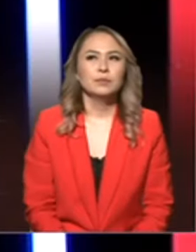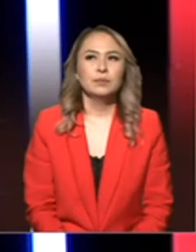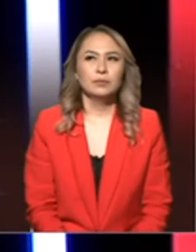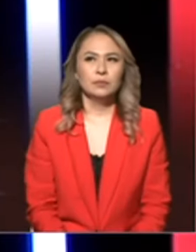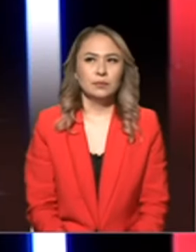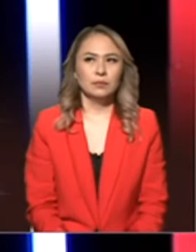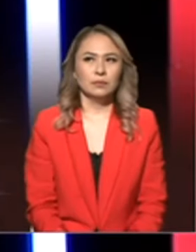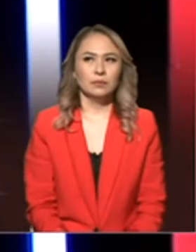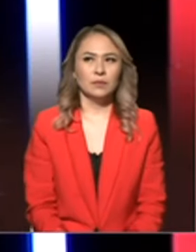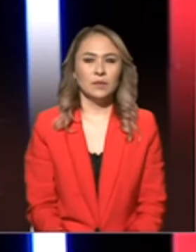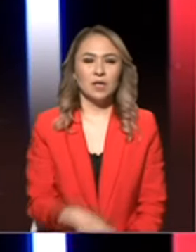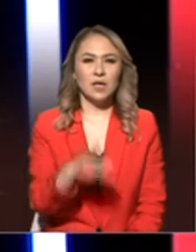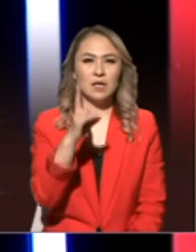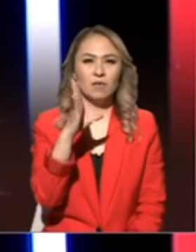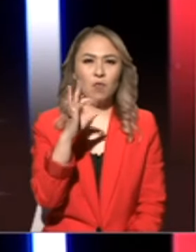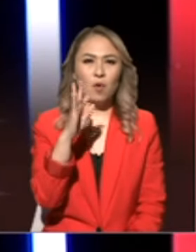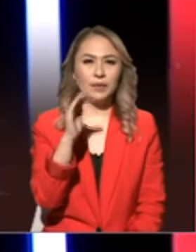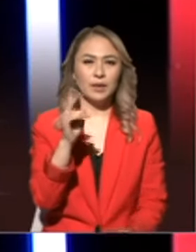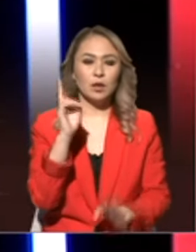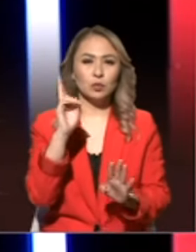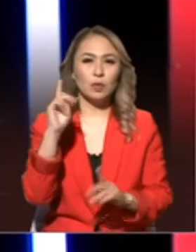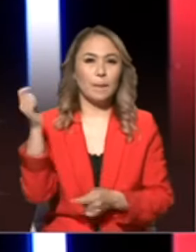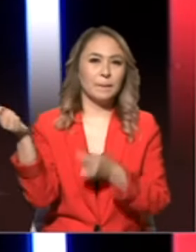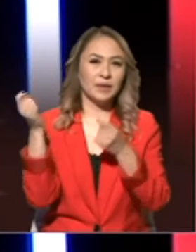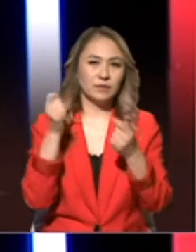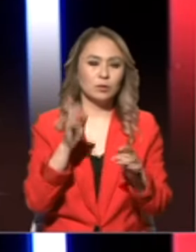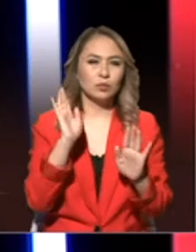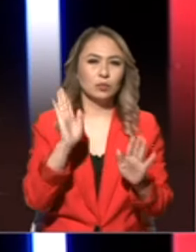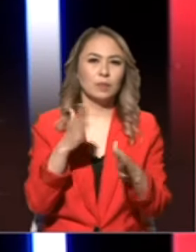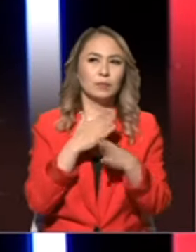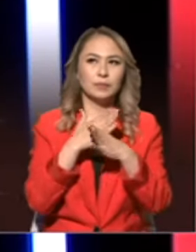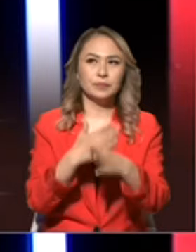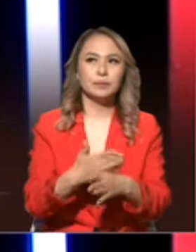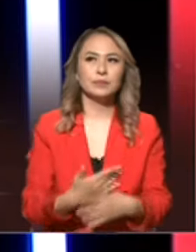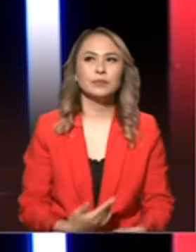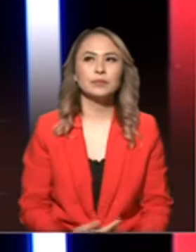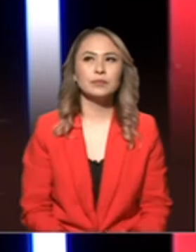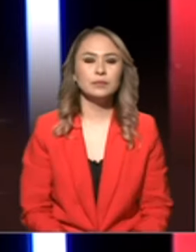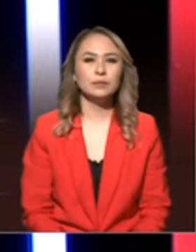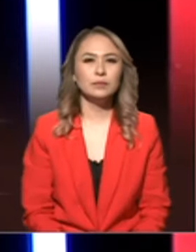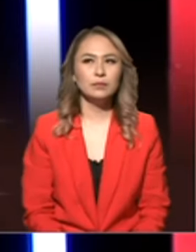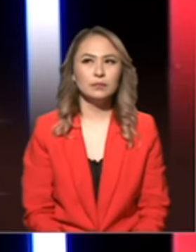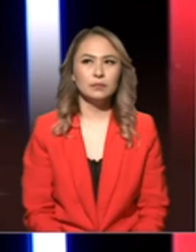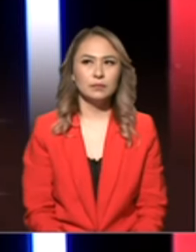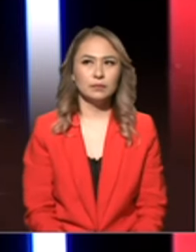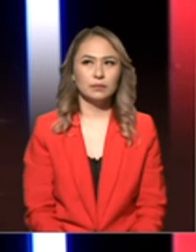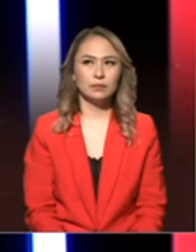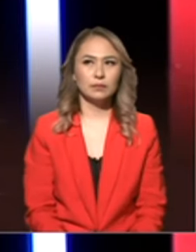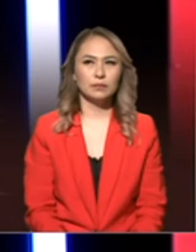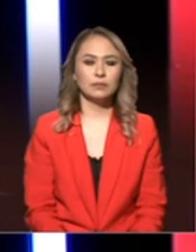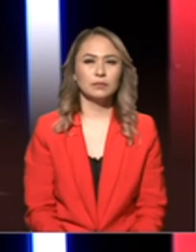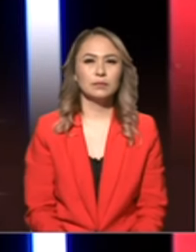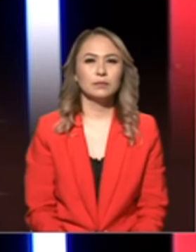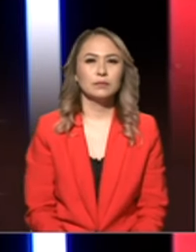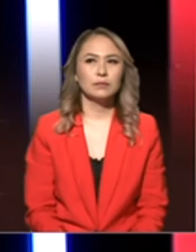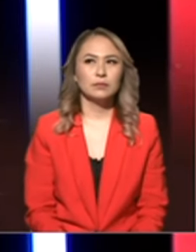мырза квотамен көшіп келгендерге ғана көмек көрсетіледі. Болды. Әрі қарай жалғастырсақ, Бурахан.